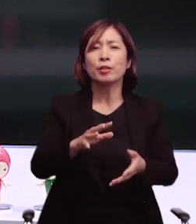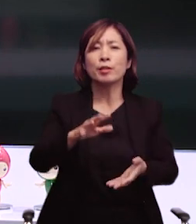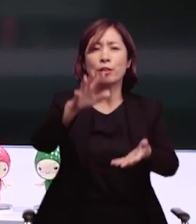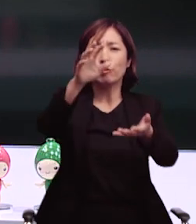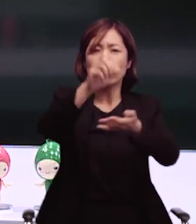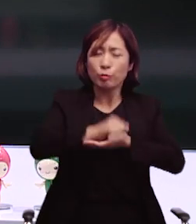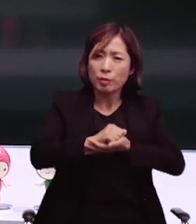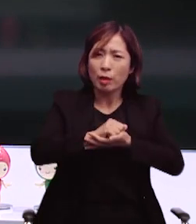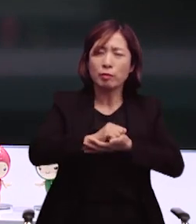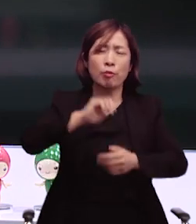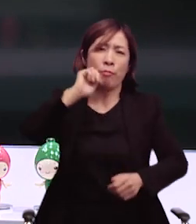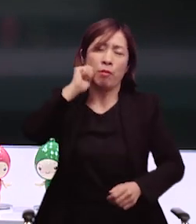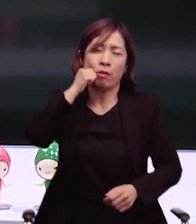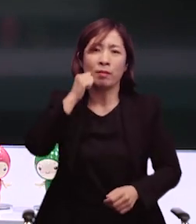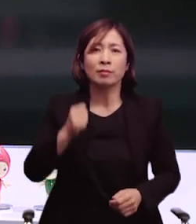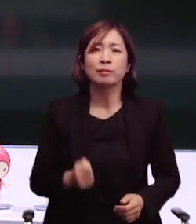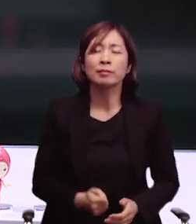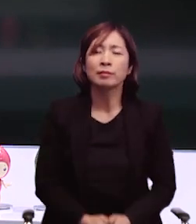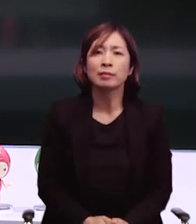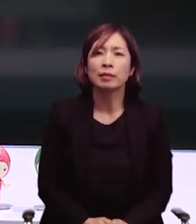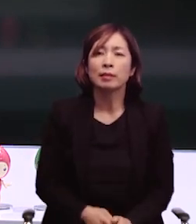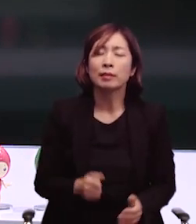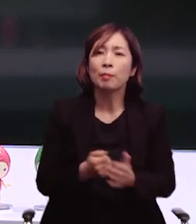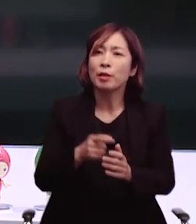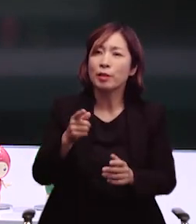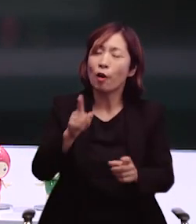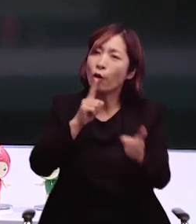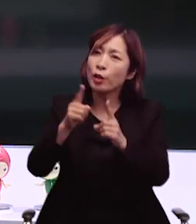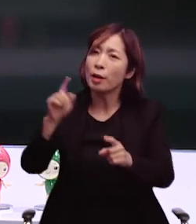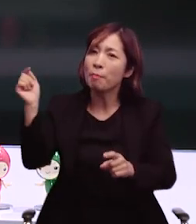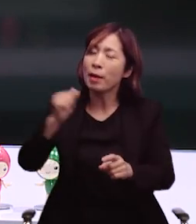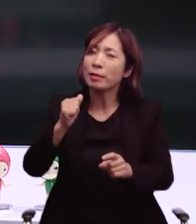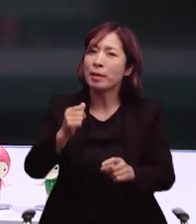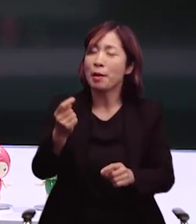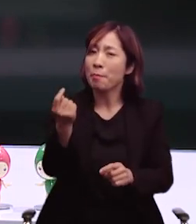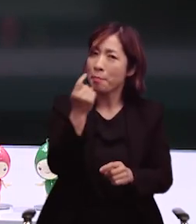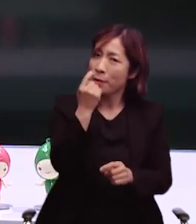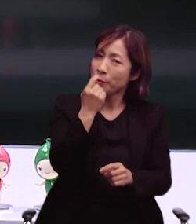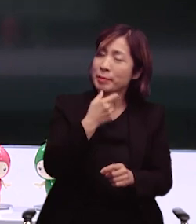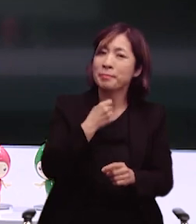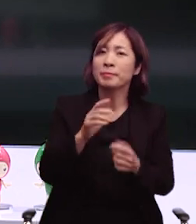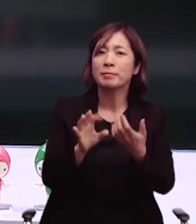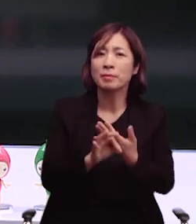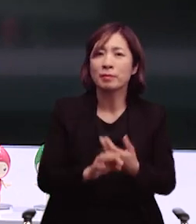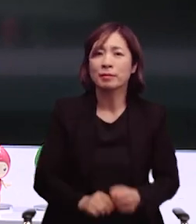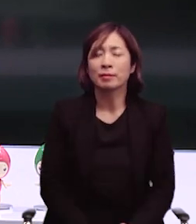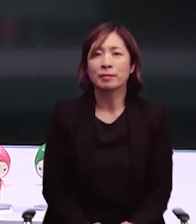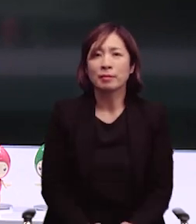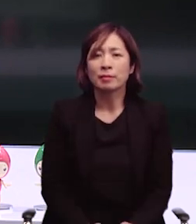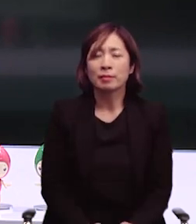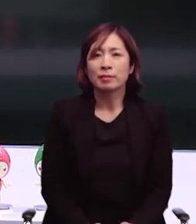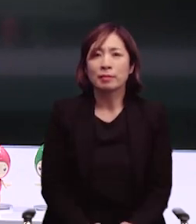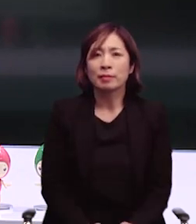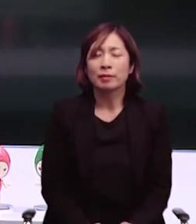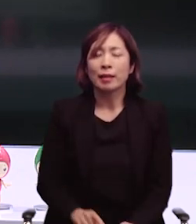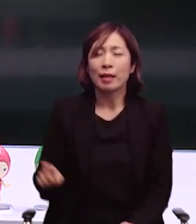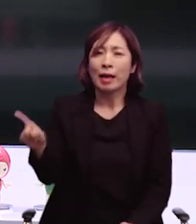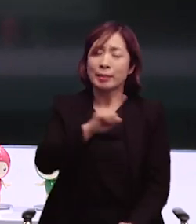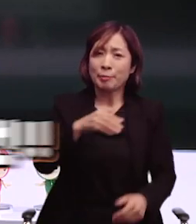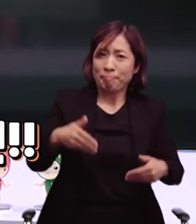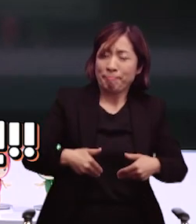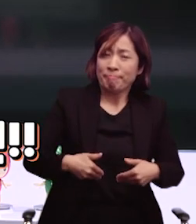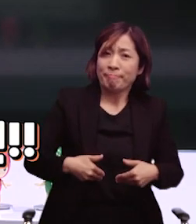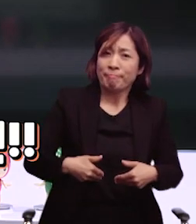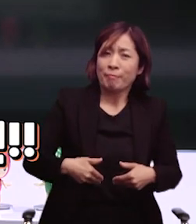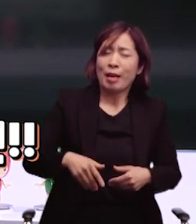않아요 그래서 여러분이 언어를 빠르게 잘 배우고 싶으시면 가장 필요한